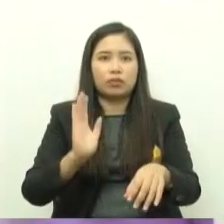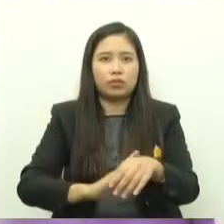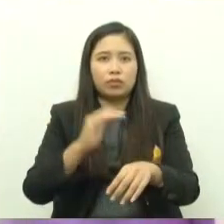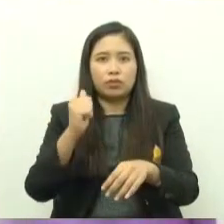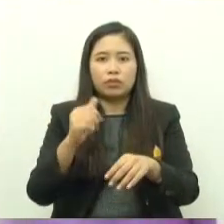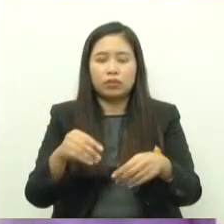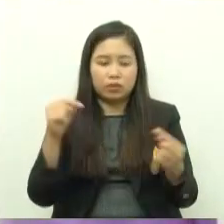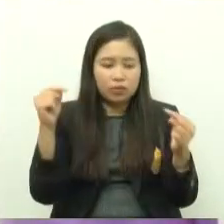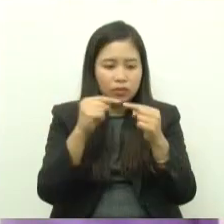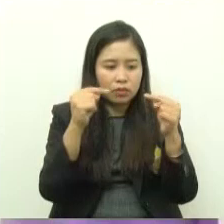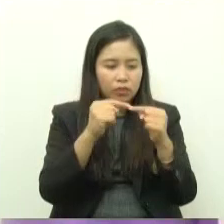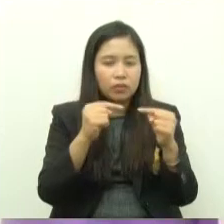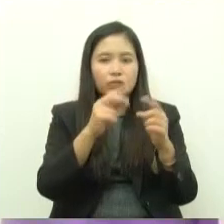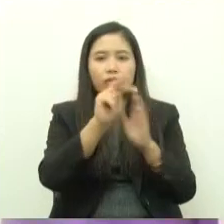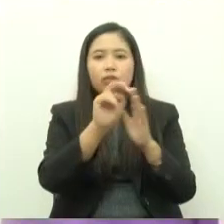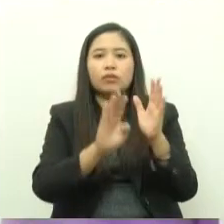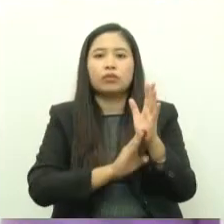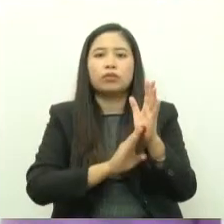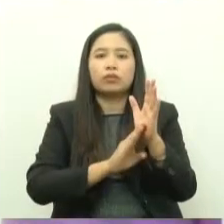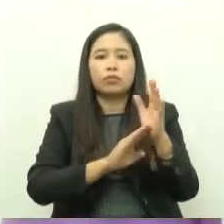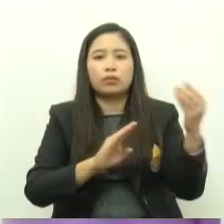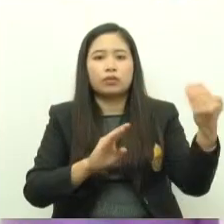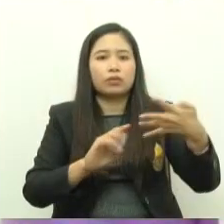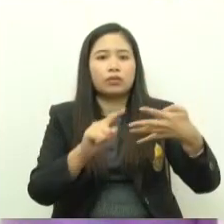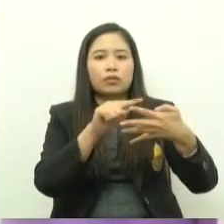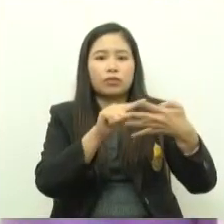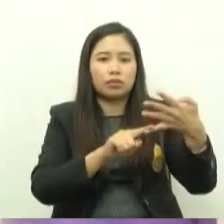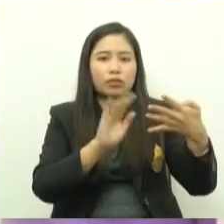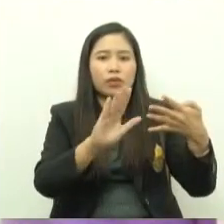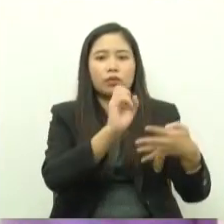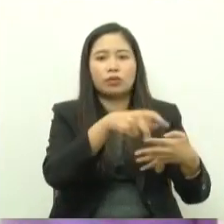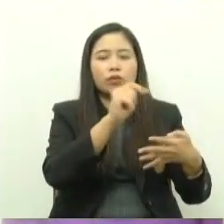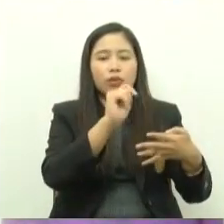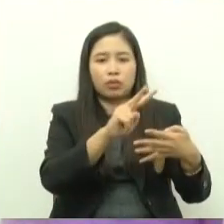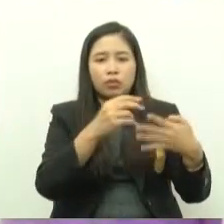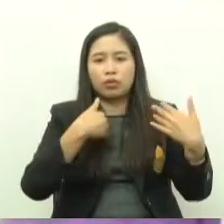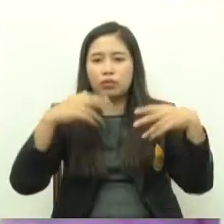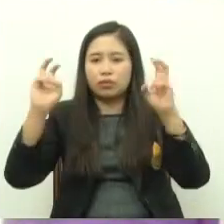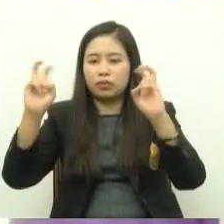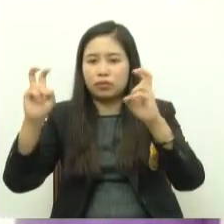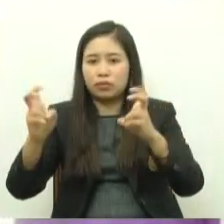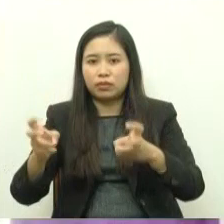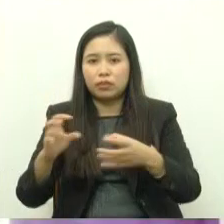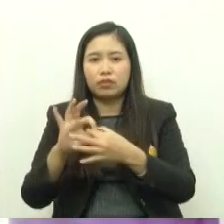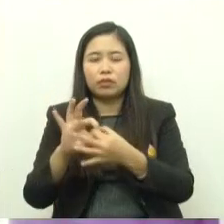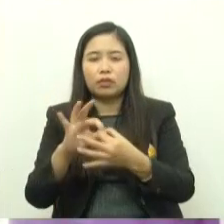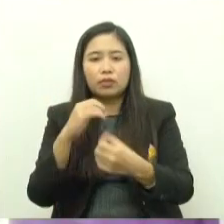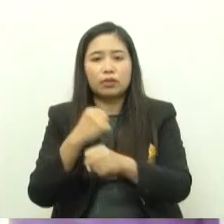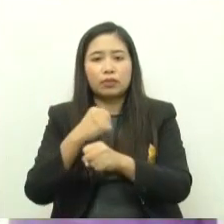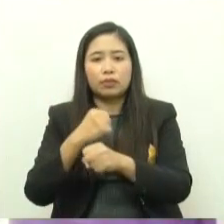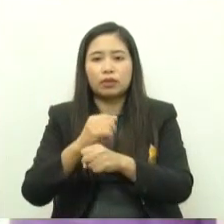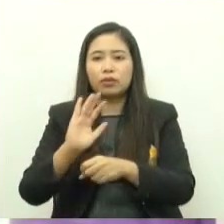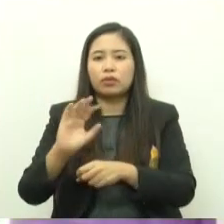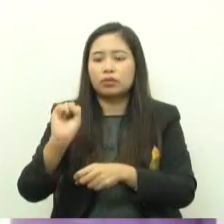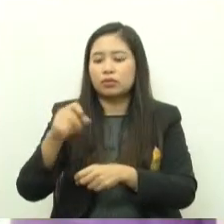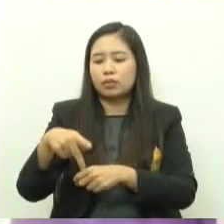นโยบายทั้ง 4กรอบนโยบายมาขับเคลื่อนสำหรับประเด็นที่เกี่ยวกับว่าการดำเนินงานในสพป